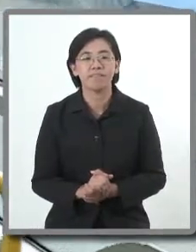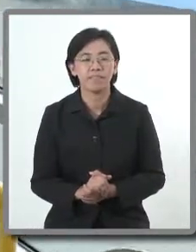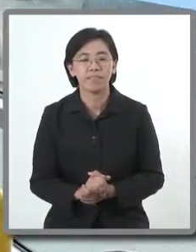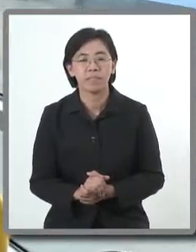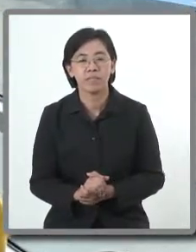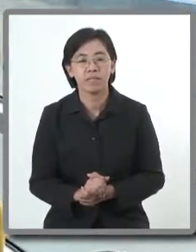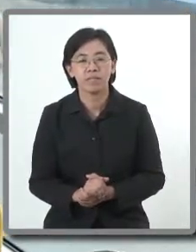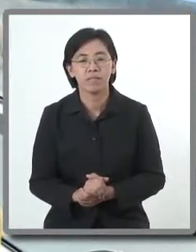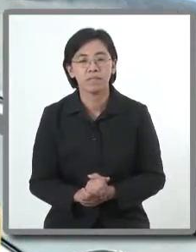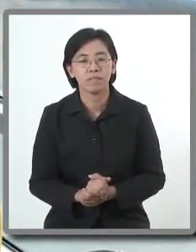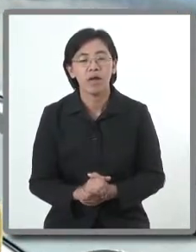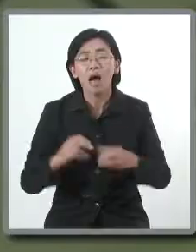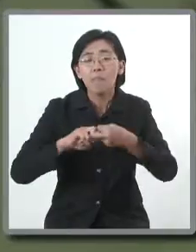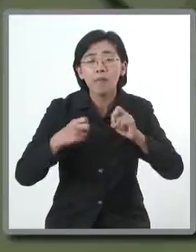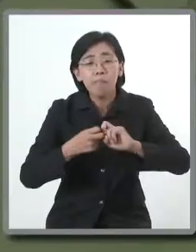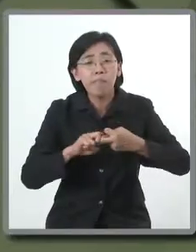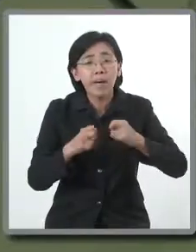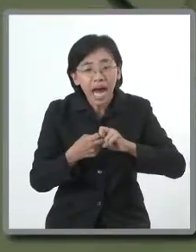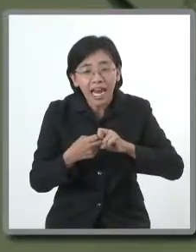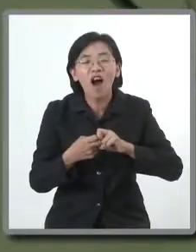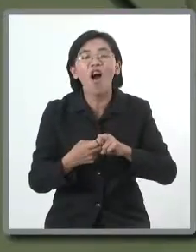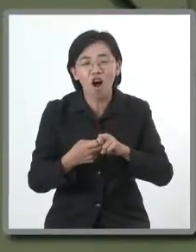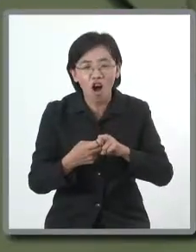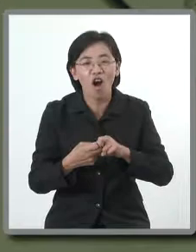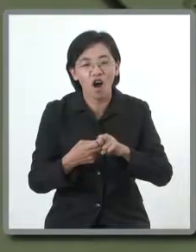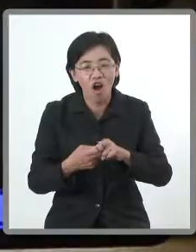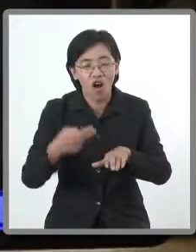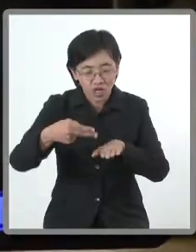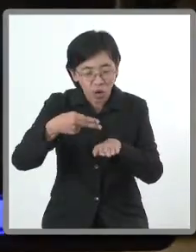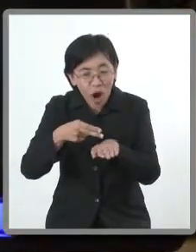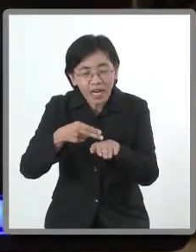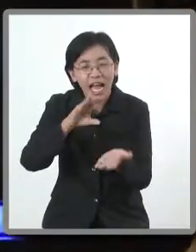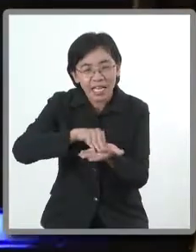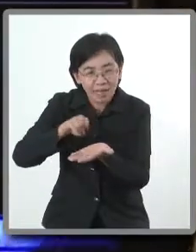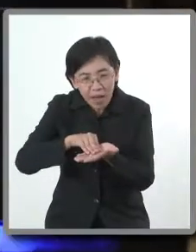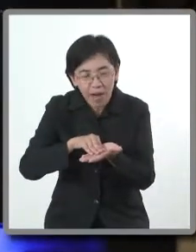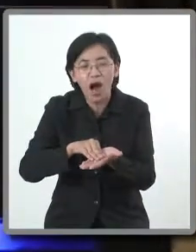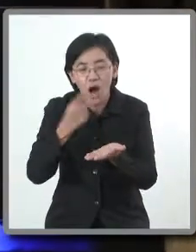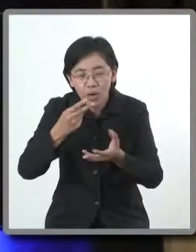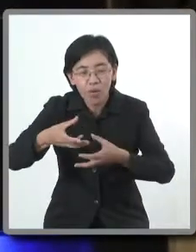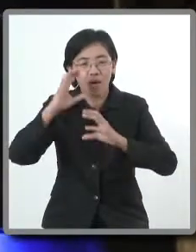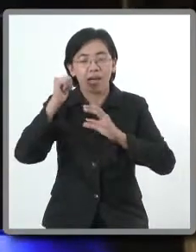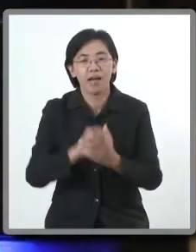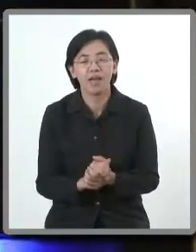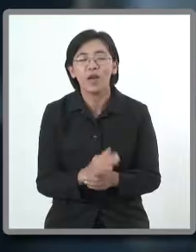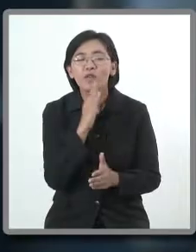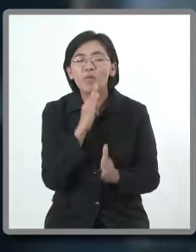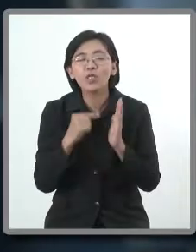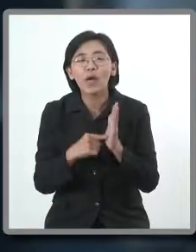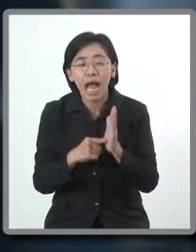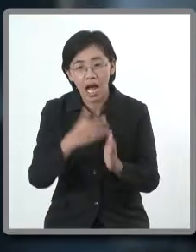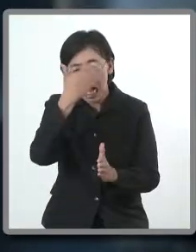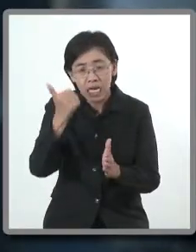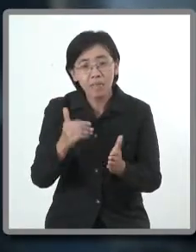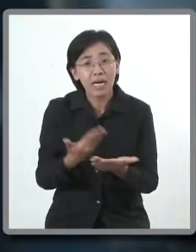คือเวลามีปัญหาอะไรกล้องก็จะบันทึกไว้แล้วก็ย้อนดูย้อนได้ตลอดค่ะอย่างเช่นใครผู้โดยสารลืมกระเป๋าสตางค์